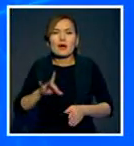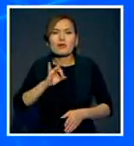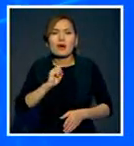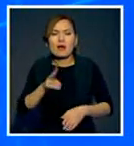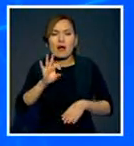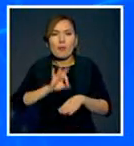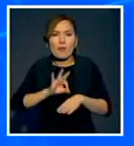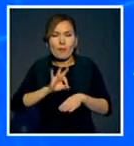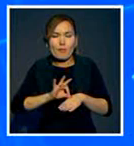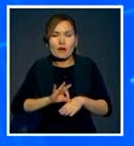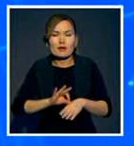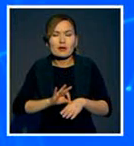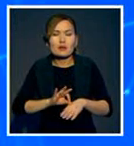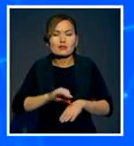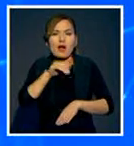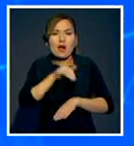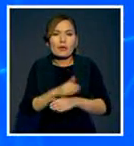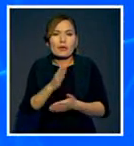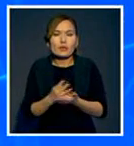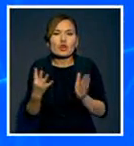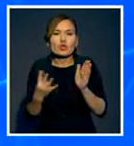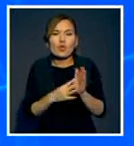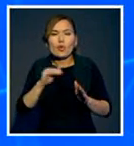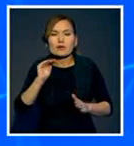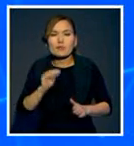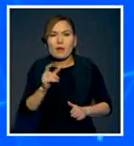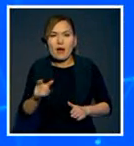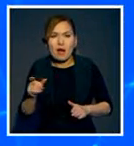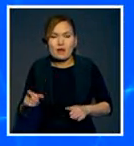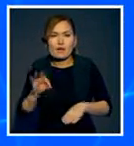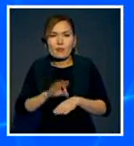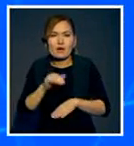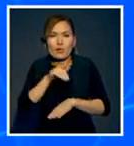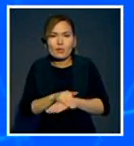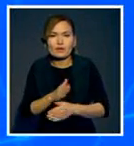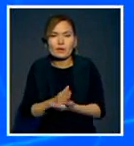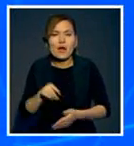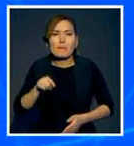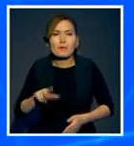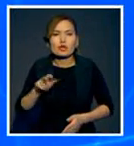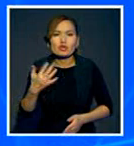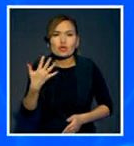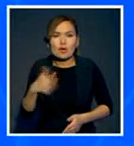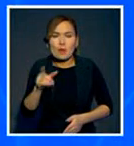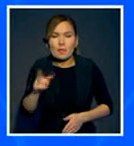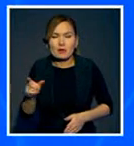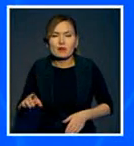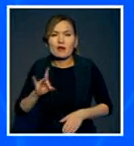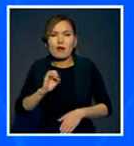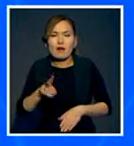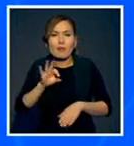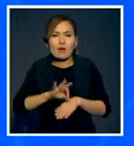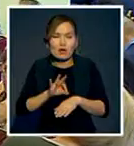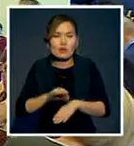есепке 9000 адам тіркелсе, биыл жыл басынан бері скрининг барысында 1350 адам қатерлі ісік бар екен